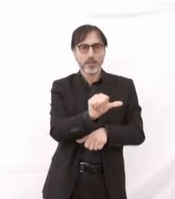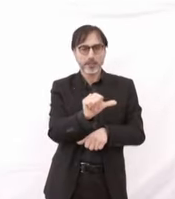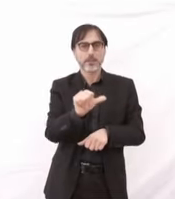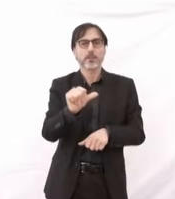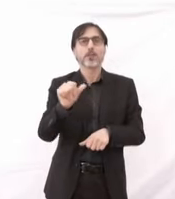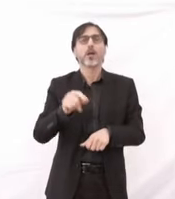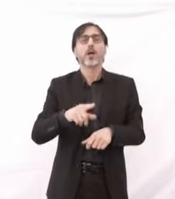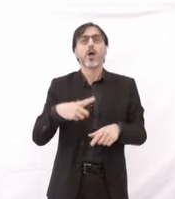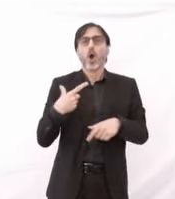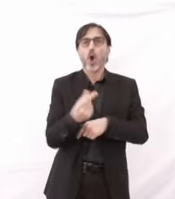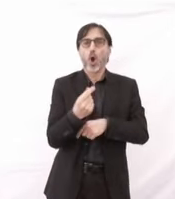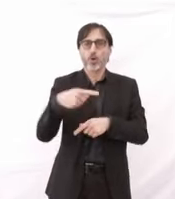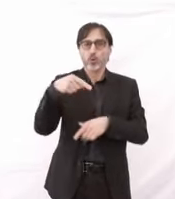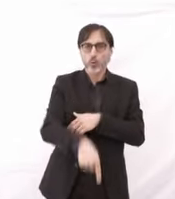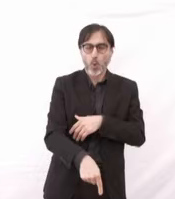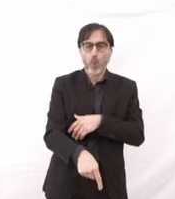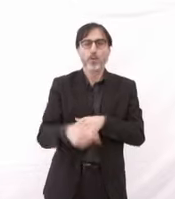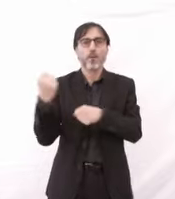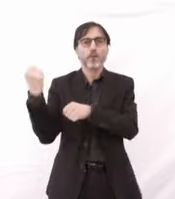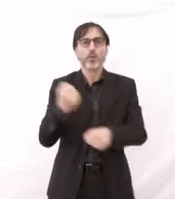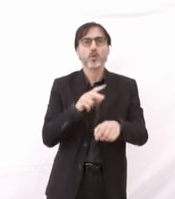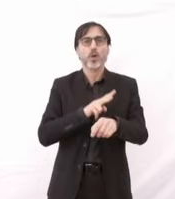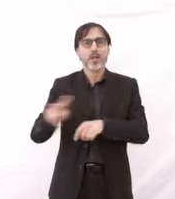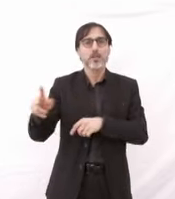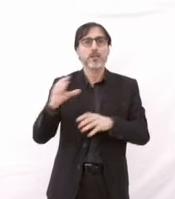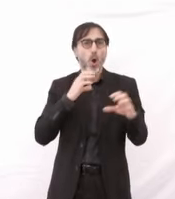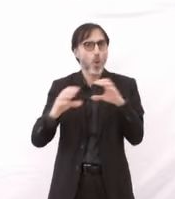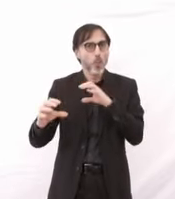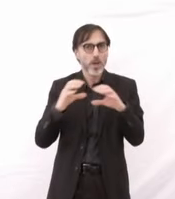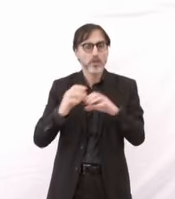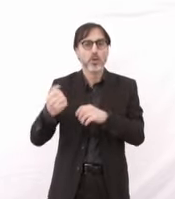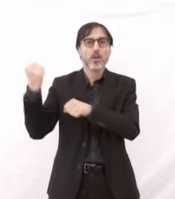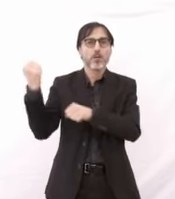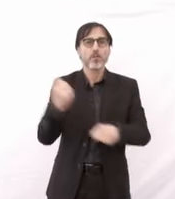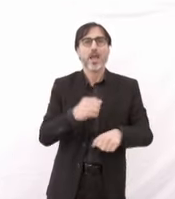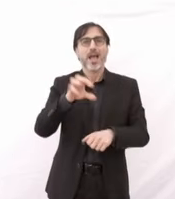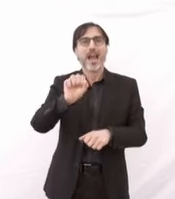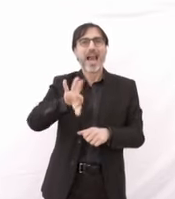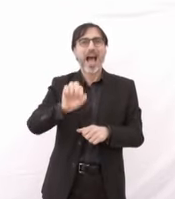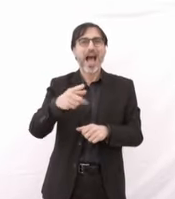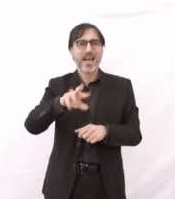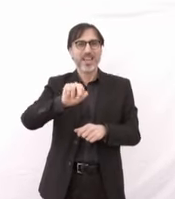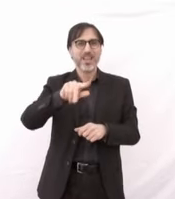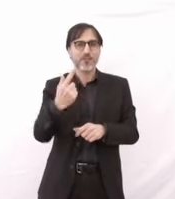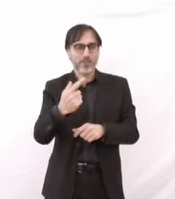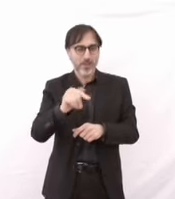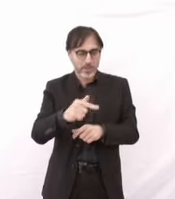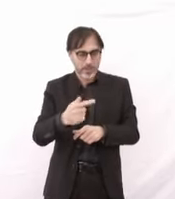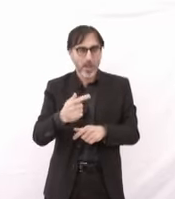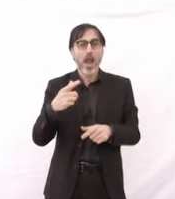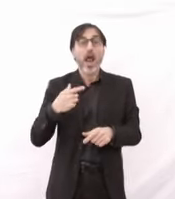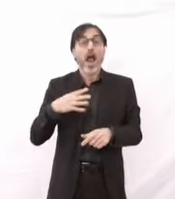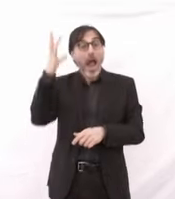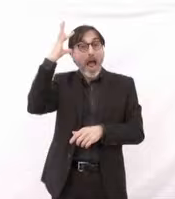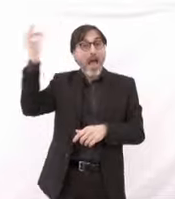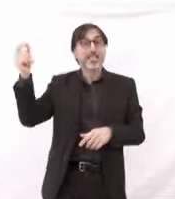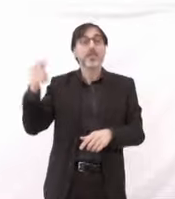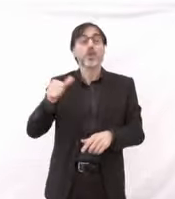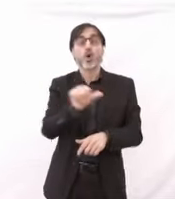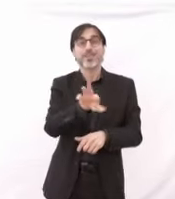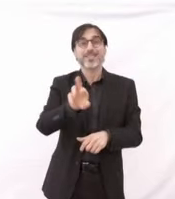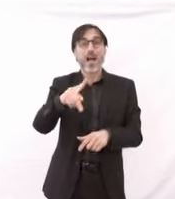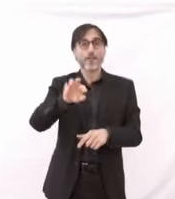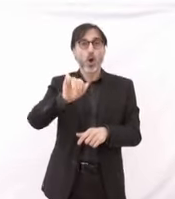Con il Sud, la Fondazione Nazionale delle Comunicazioni, la Fondazione Carivit, Asilo Savoia, la CGL,